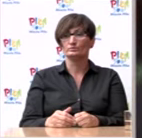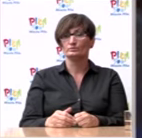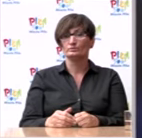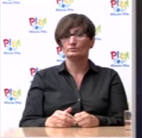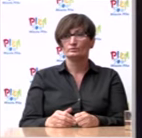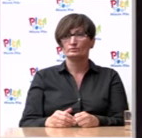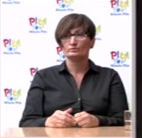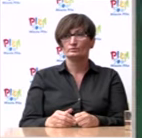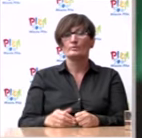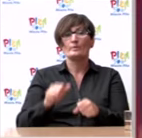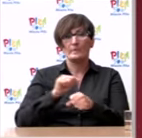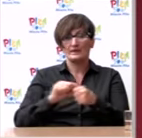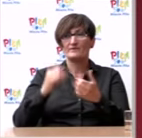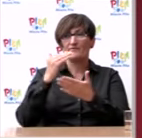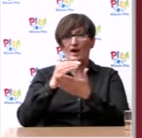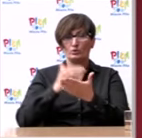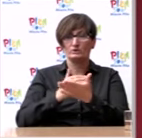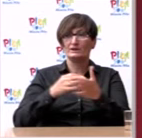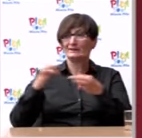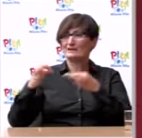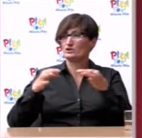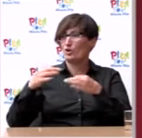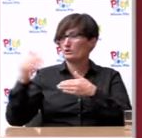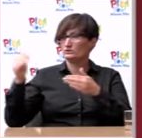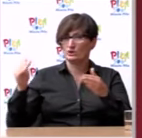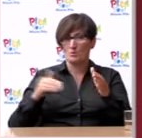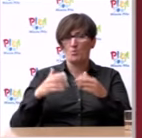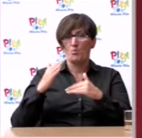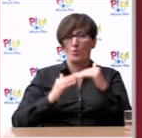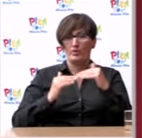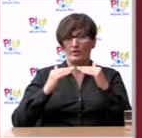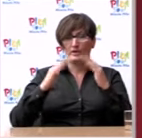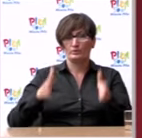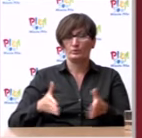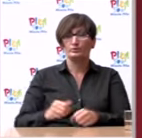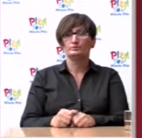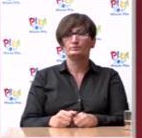warunki historycznych budynków oraz wskazuje na